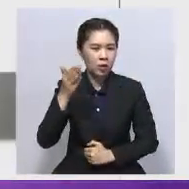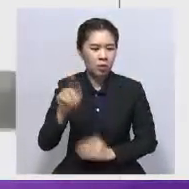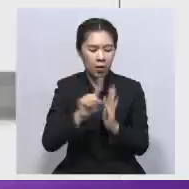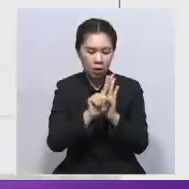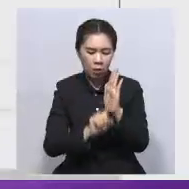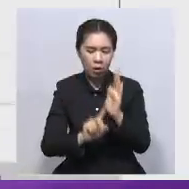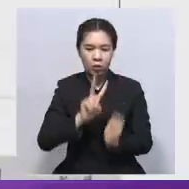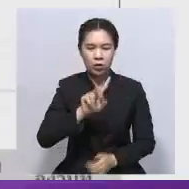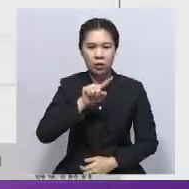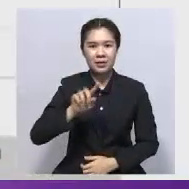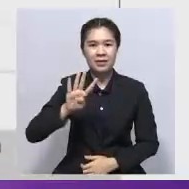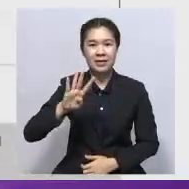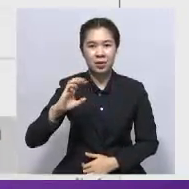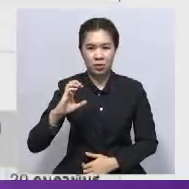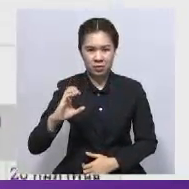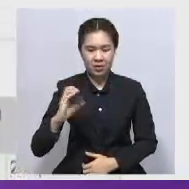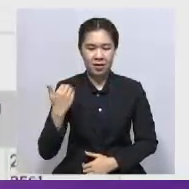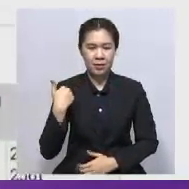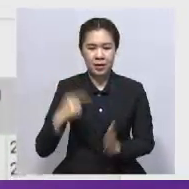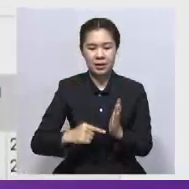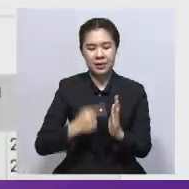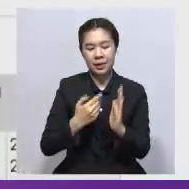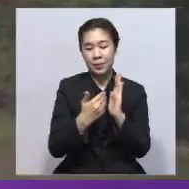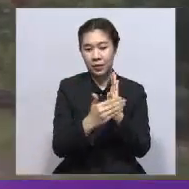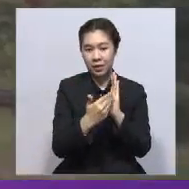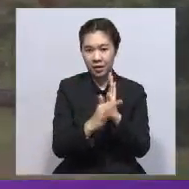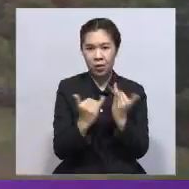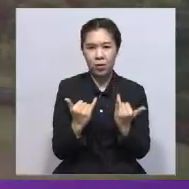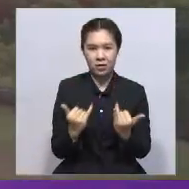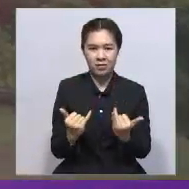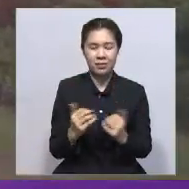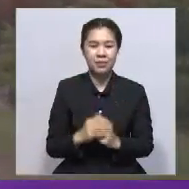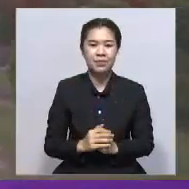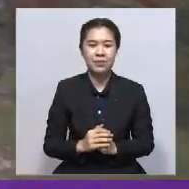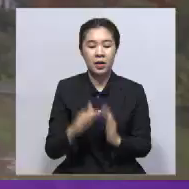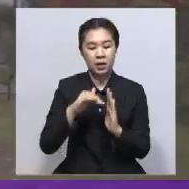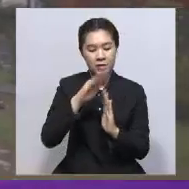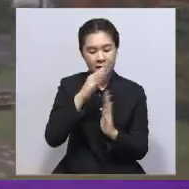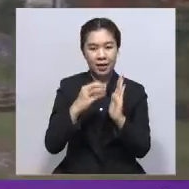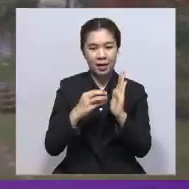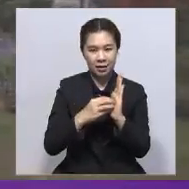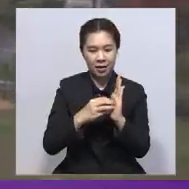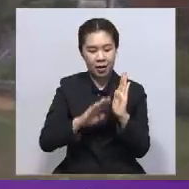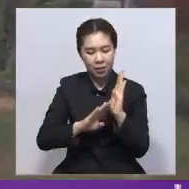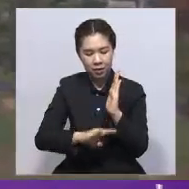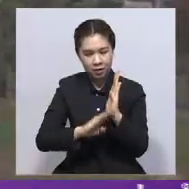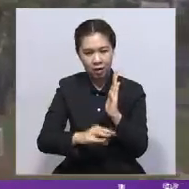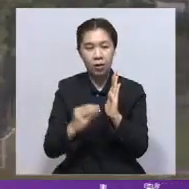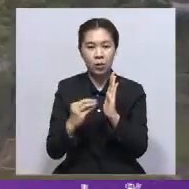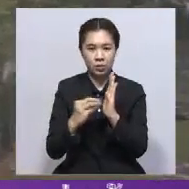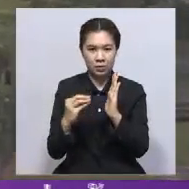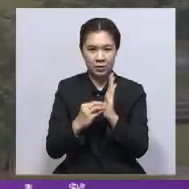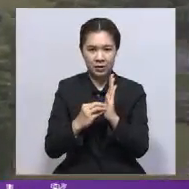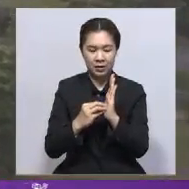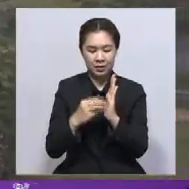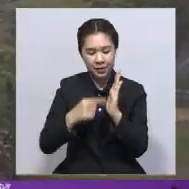ลง 2-4 องศาเซลเซียสโดยเริ่มจากภาคตะวันออกเฉียงเหนือในวันนี้ส่วนภาคเหนือภาคกลางภาคตะวันออกรวมทั้งกรุงเทพมห